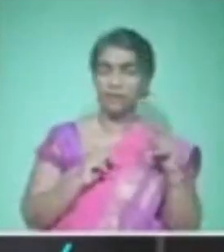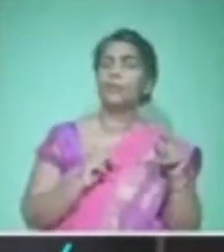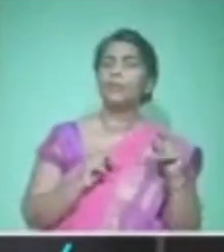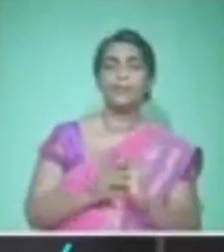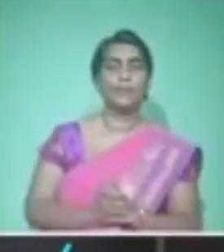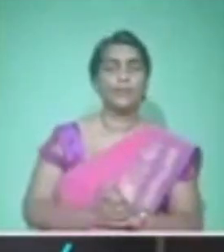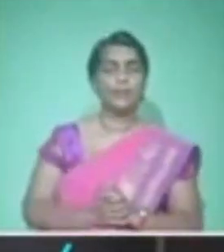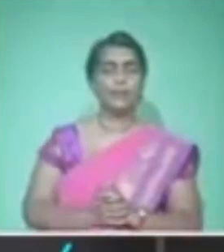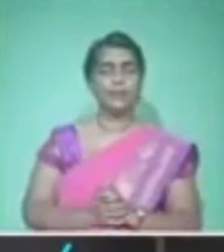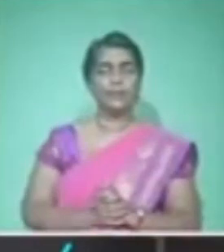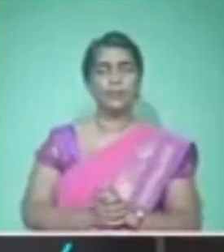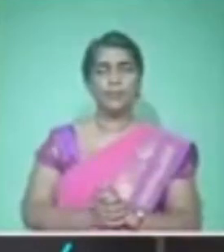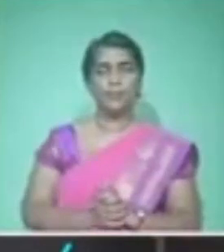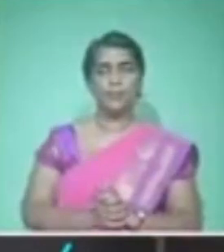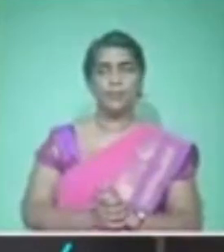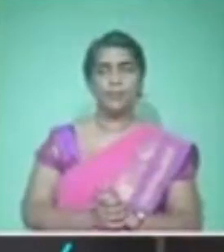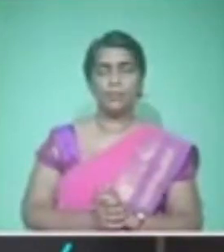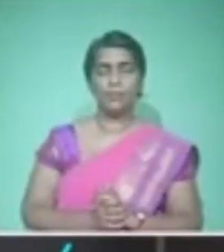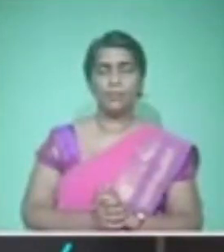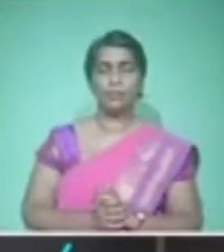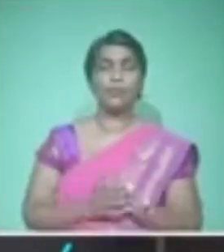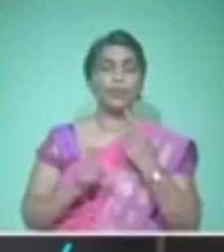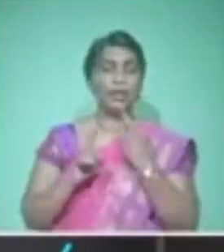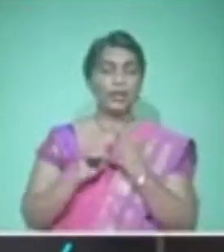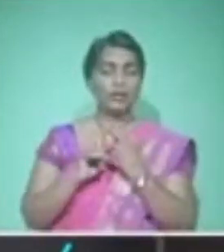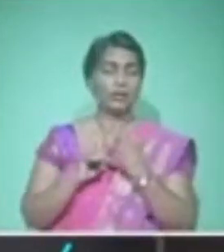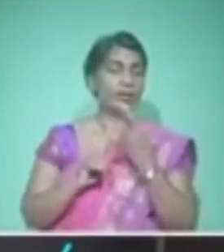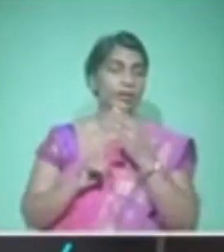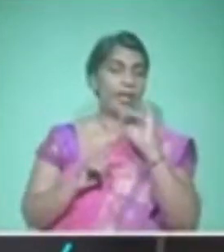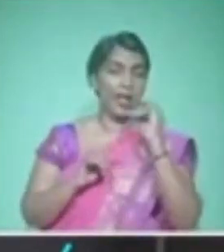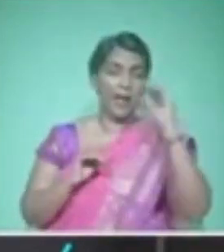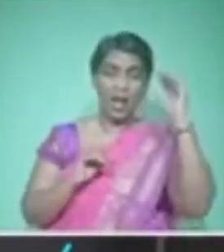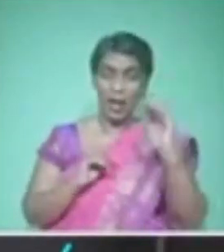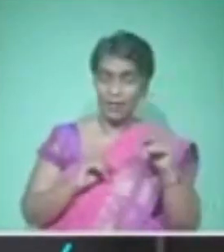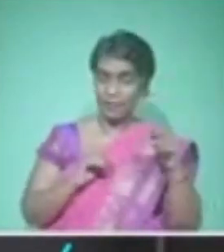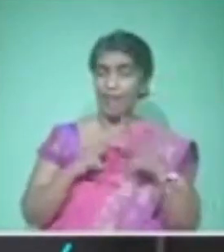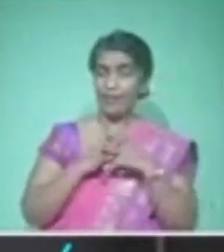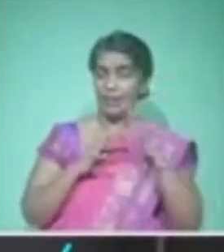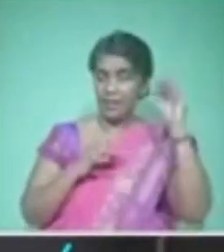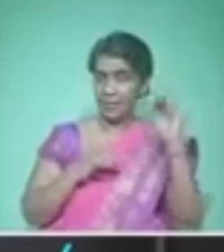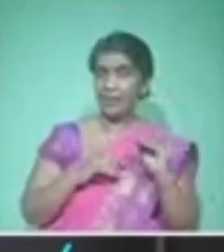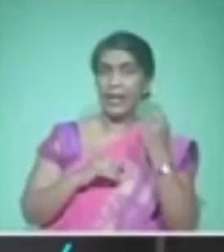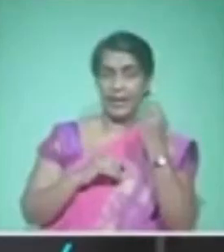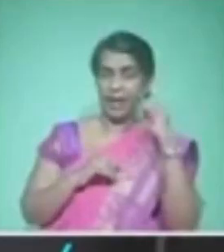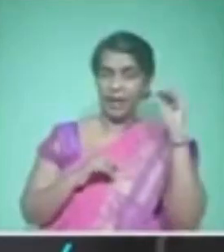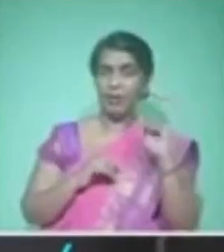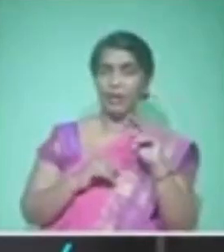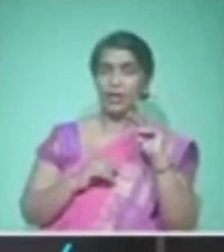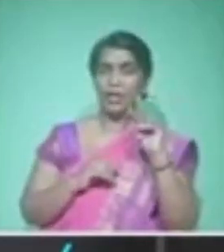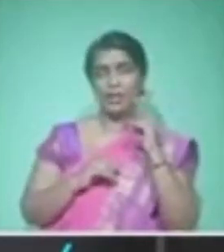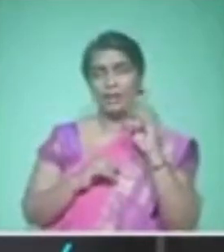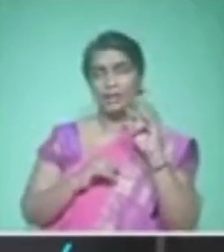යනවා. හරිද? ඊට පස්සේ ඒ කිලෝවට් 60කට අඩු ඒවවලත් 100%ට 200%කට වැඩි